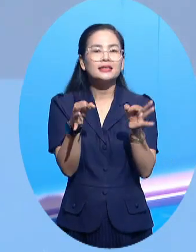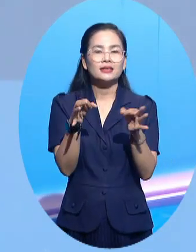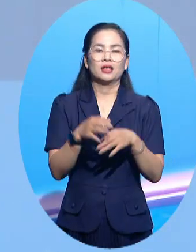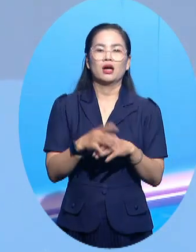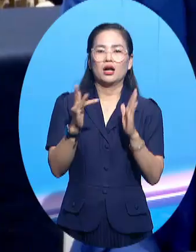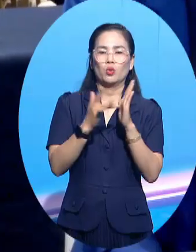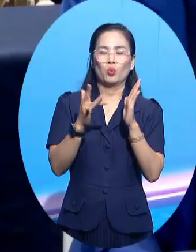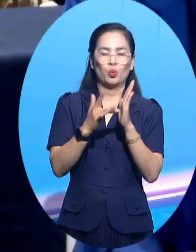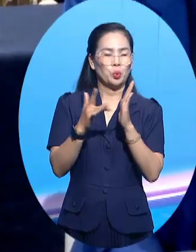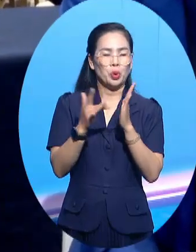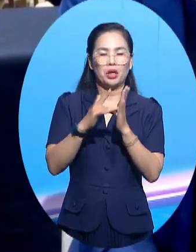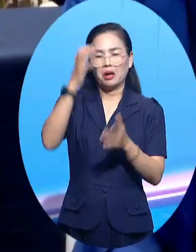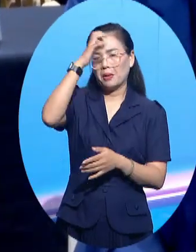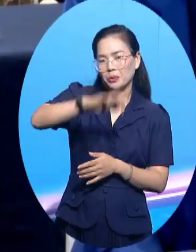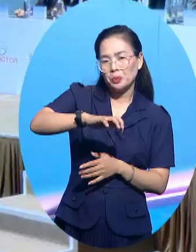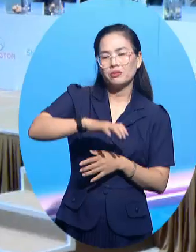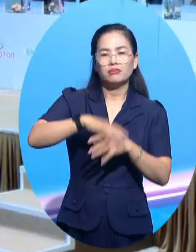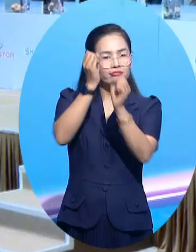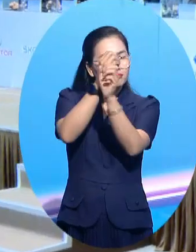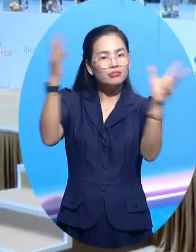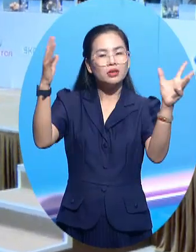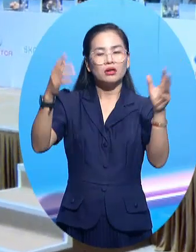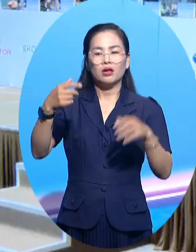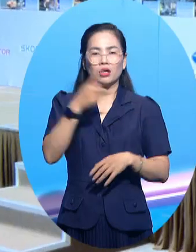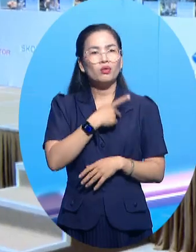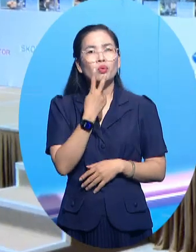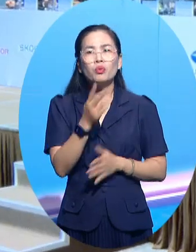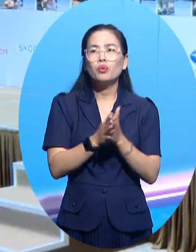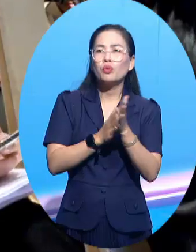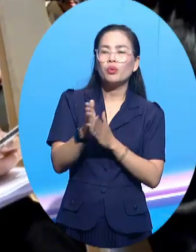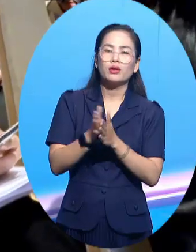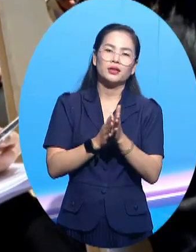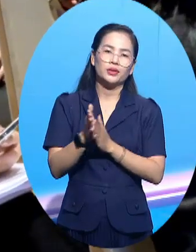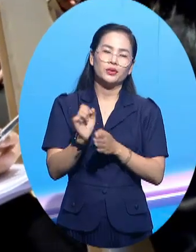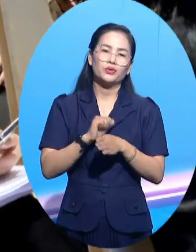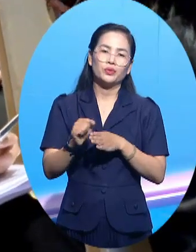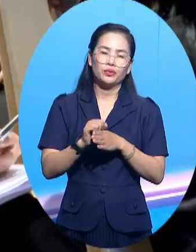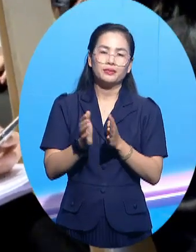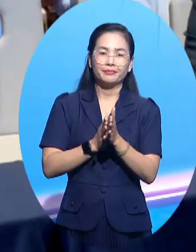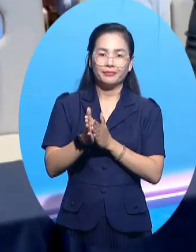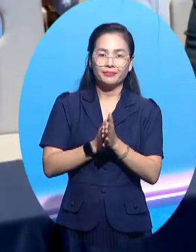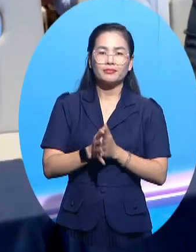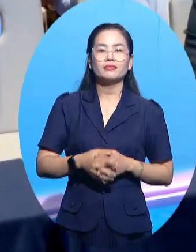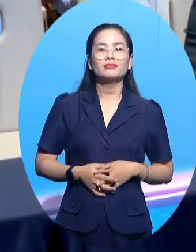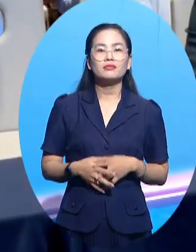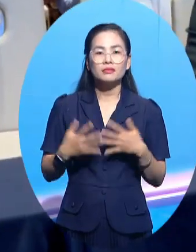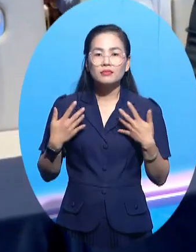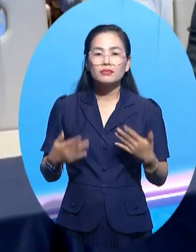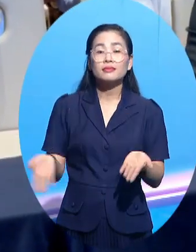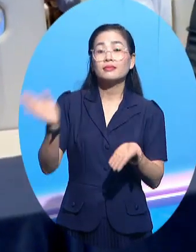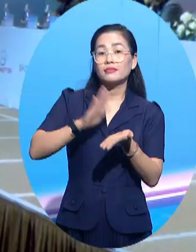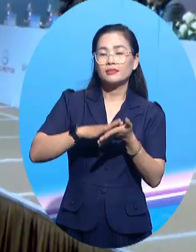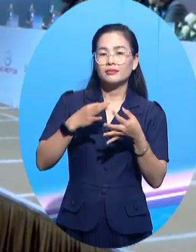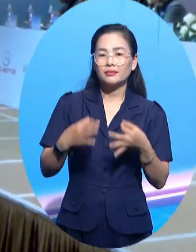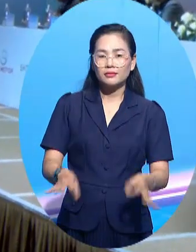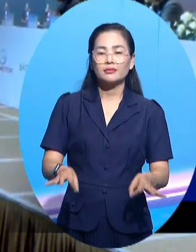nghệ sẽ được tối ưu vào các hoạt động sáng tạo nhằm mang lại cho cách tham quan những trải nghiệm thú vị Ngoài ra trong khung khổ các hội thảo tại triển lãm các hãng